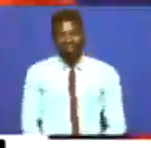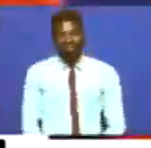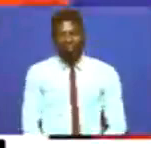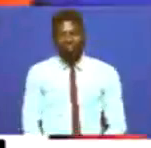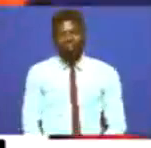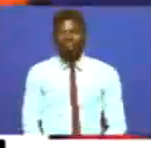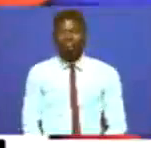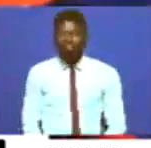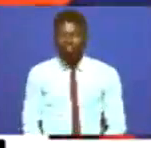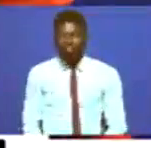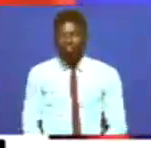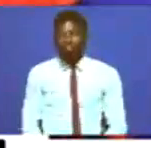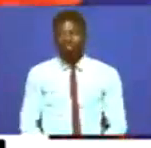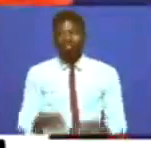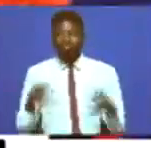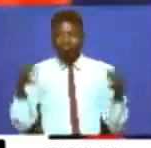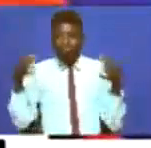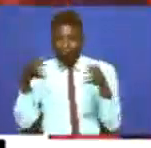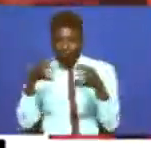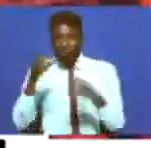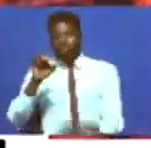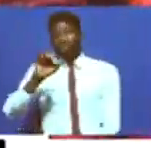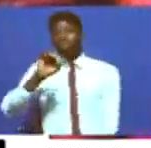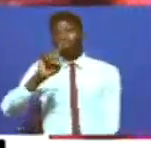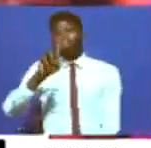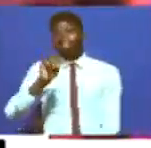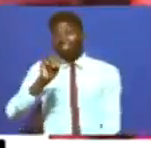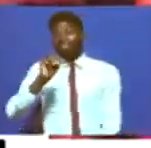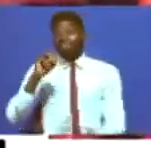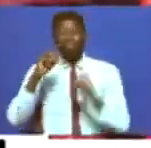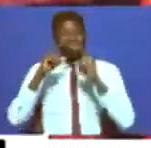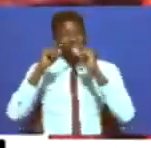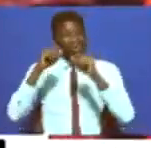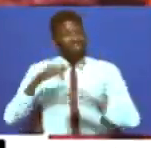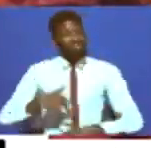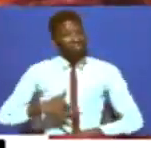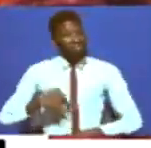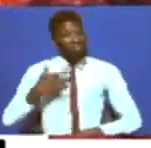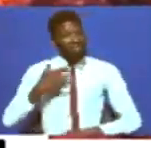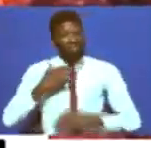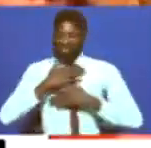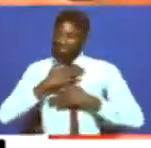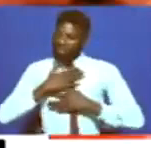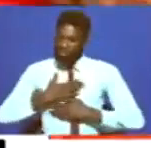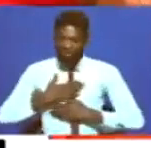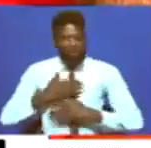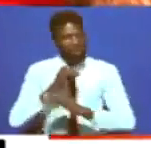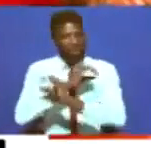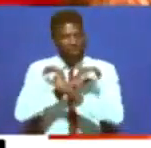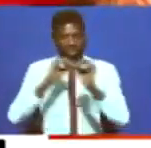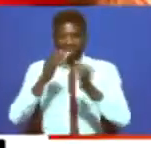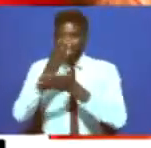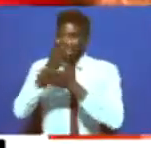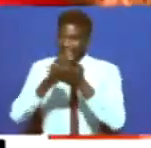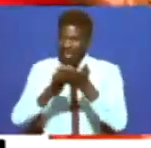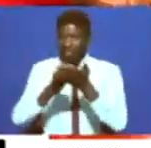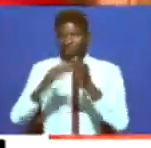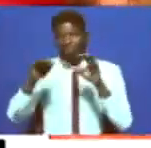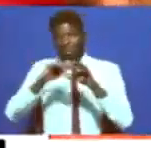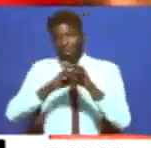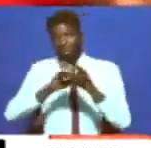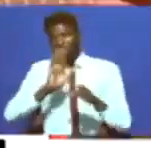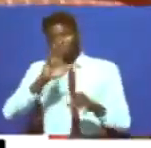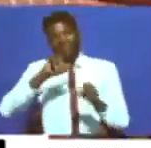Kwingineko, uongozi wa chama cha ODM umeelezea kutoridhika kwake na uamuzi wa baadhi ya waniaji wa kugura chama hicho